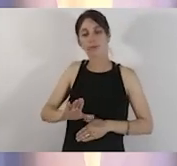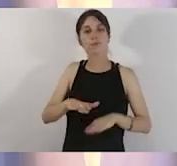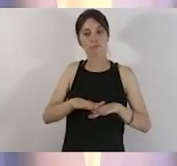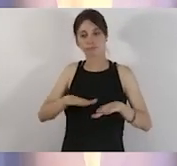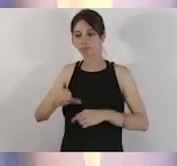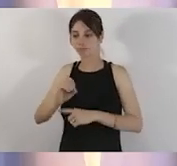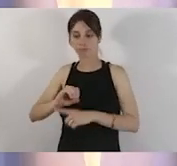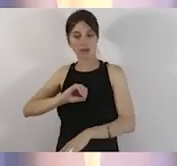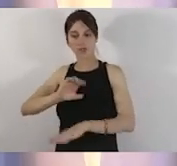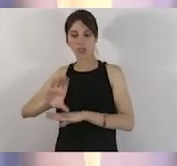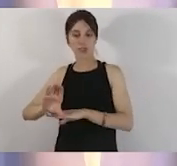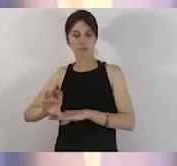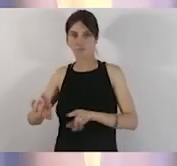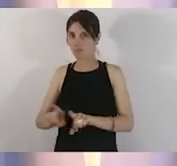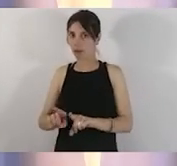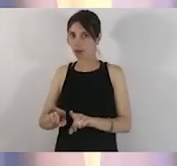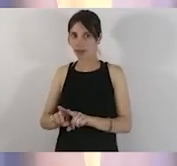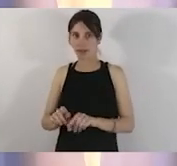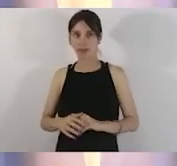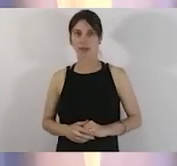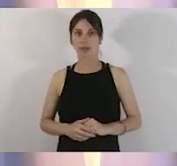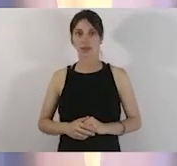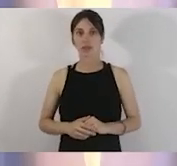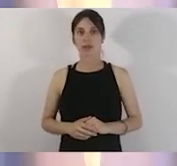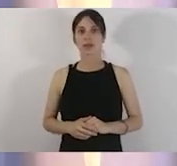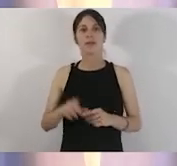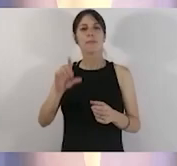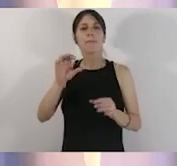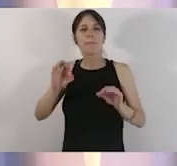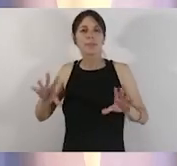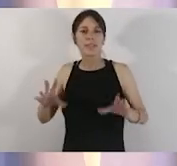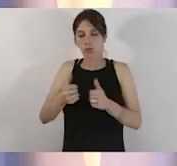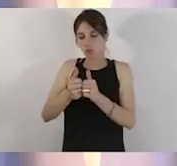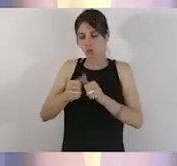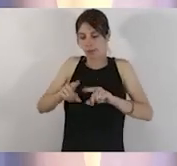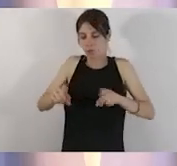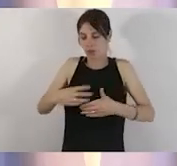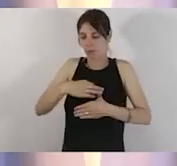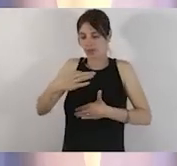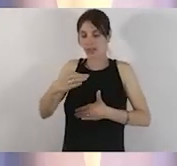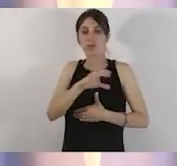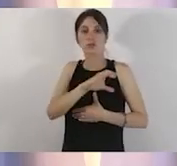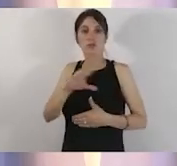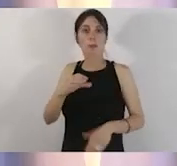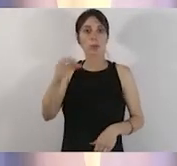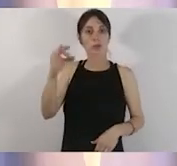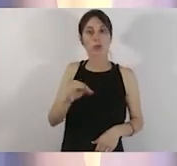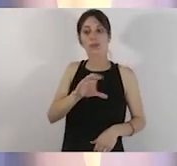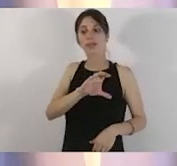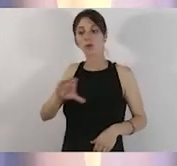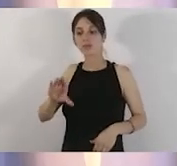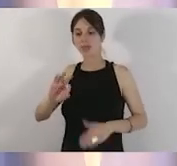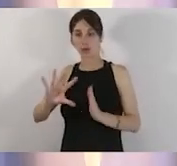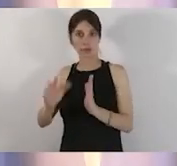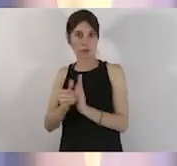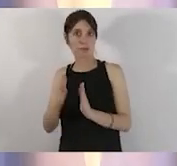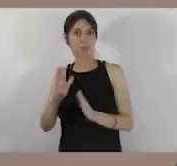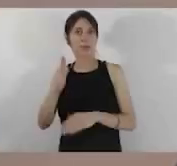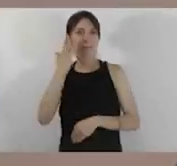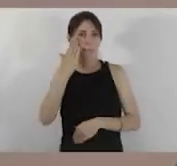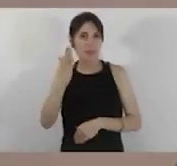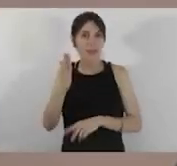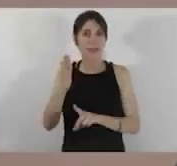c'est pareil. En mandatement, on est à 100% des 150 000, mais en réalité, si on prend tout ce